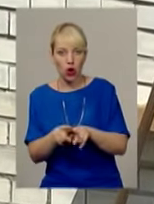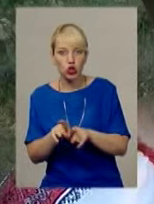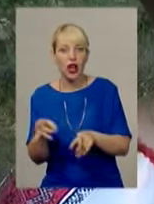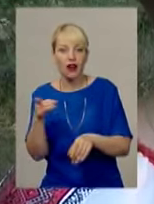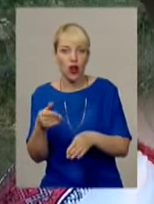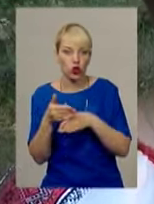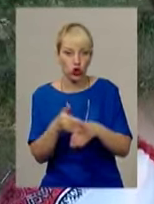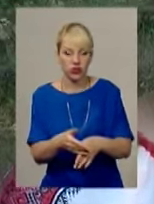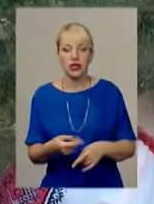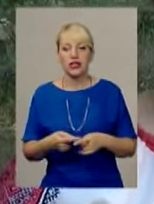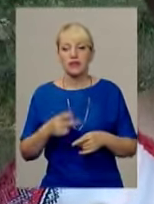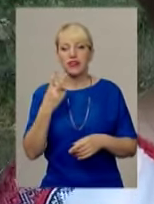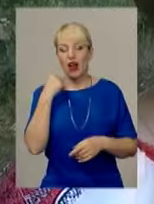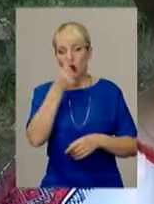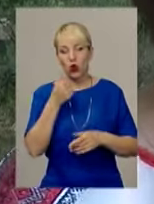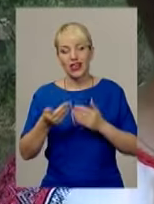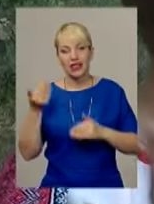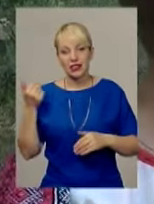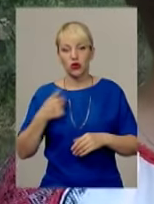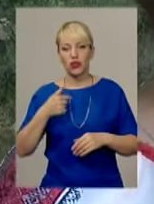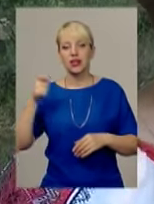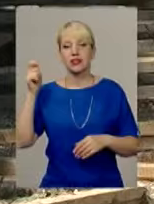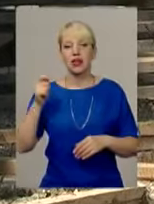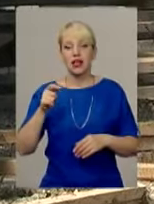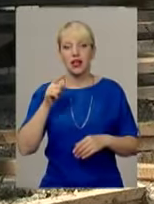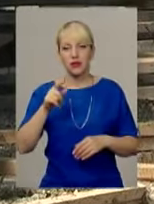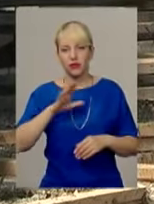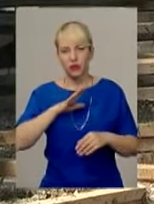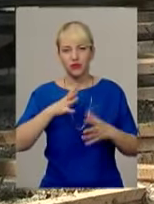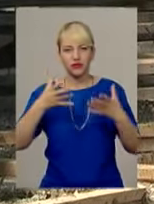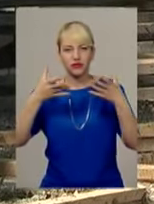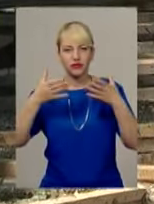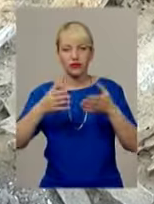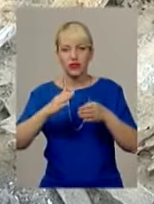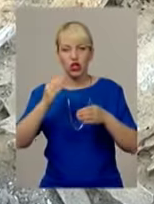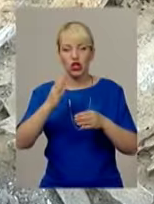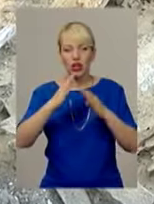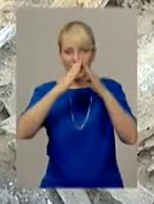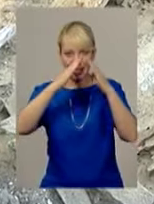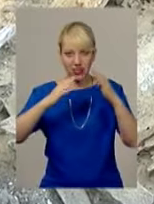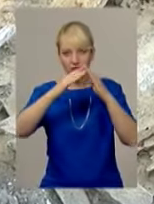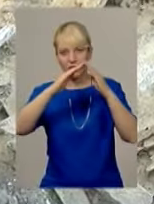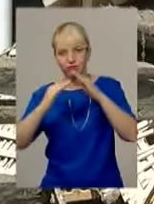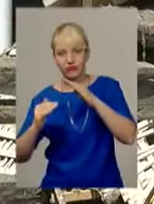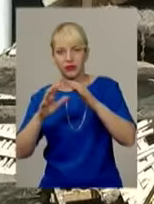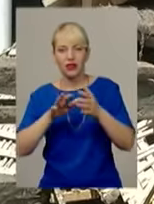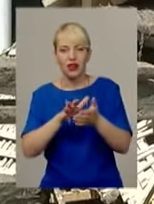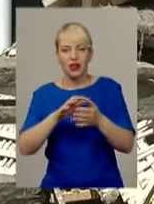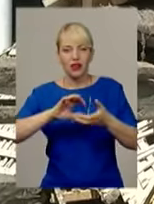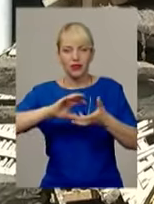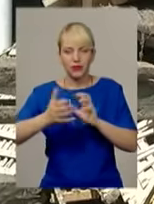рада. Десь два роки назад у нас поїхала та сторона, балки прогнили і поїхала криша, і нам необхідно було